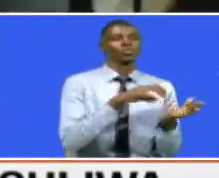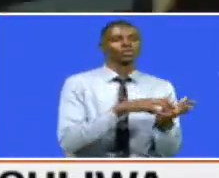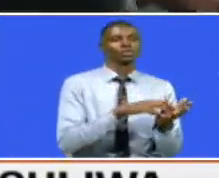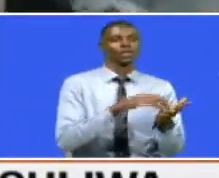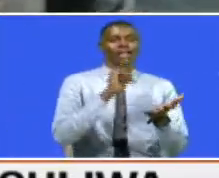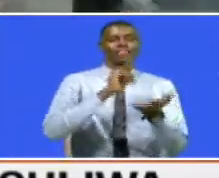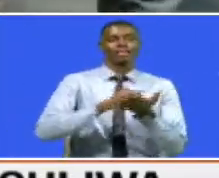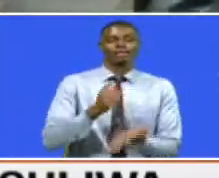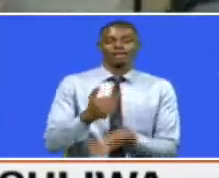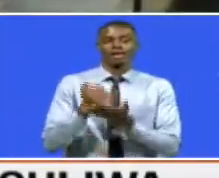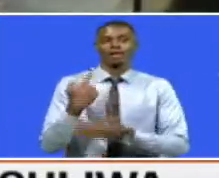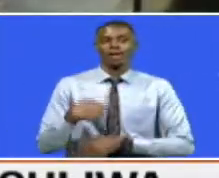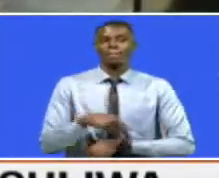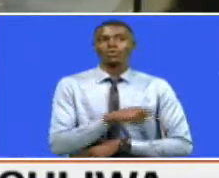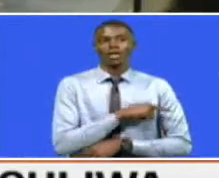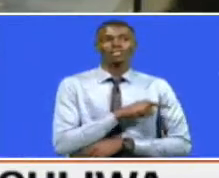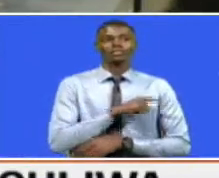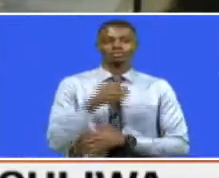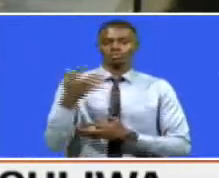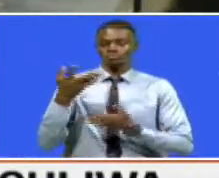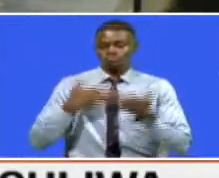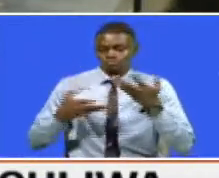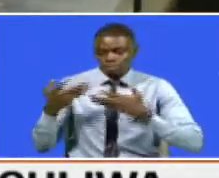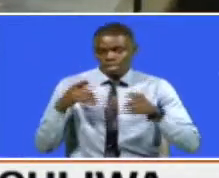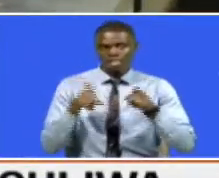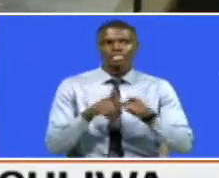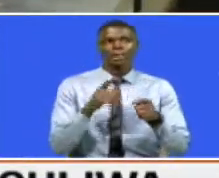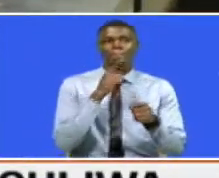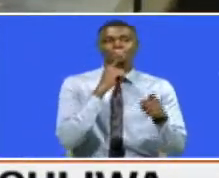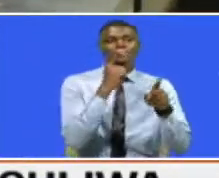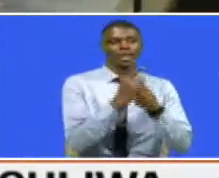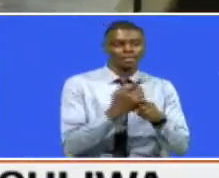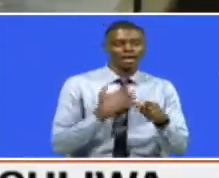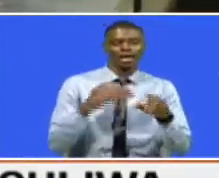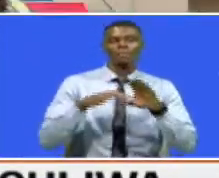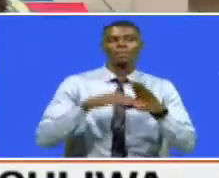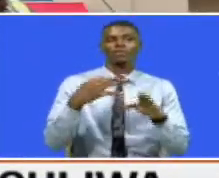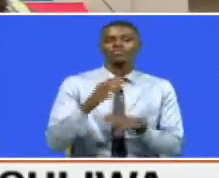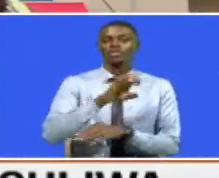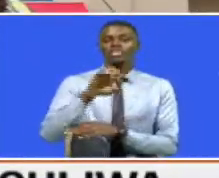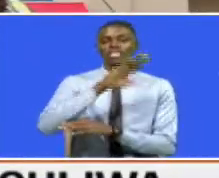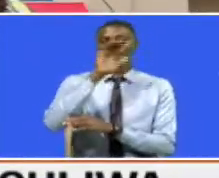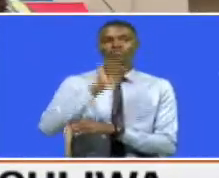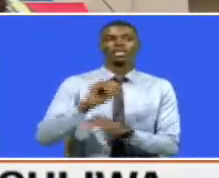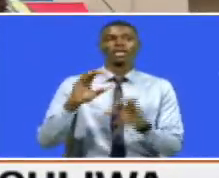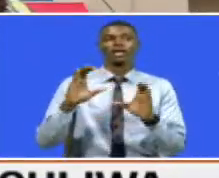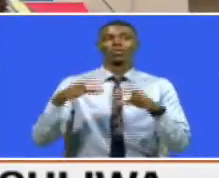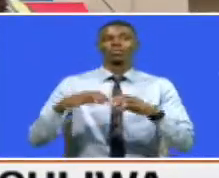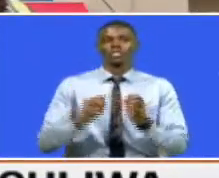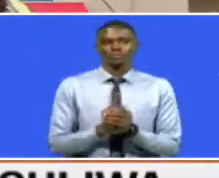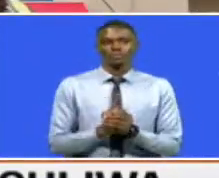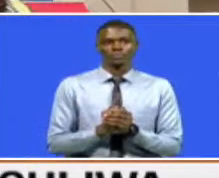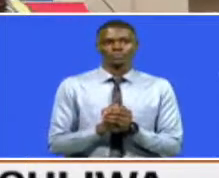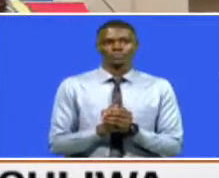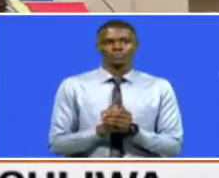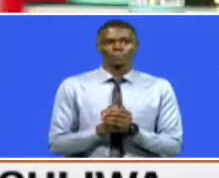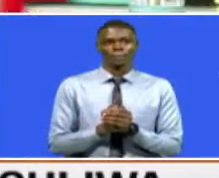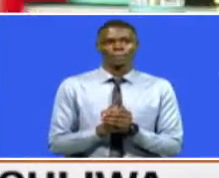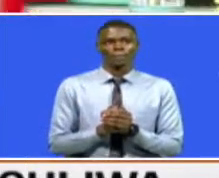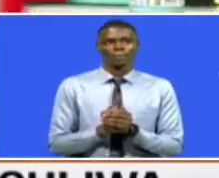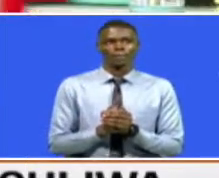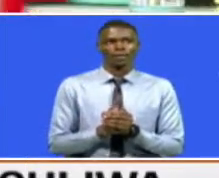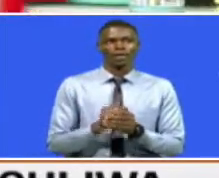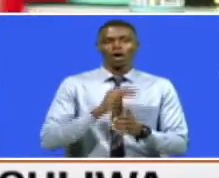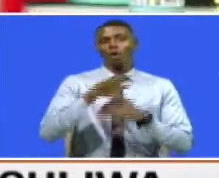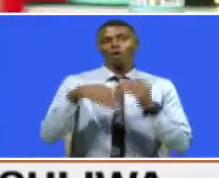would enable us to work as brothers and members of the East African community. Ntakarutimana ameungwa mkono na karibia